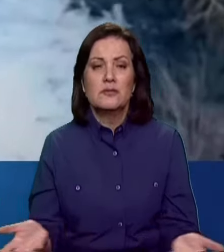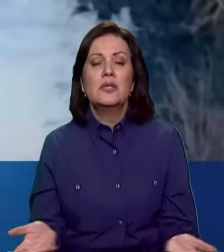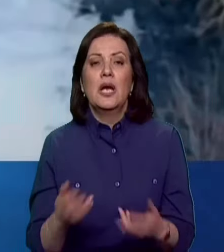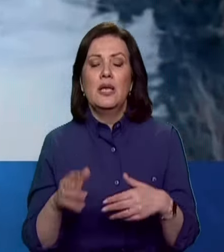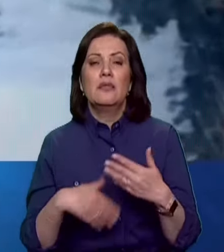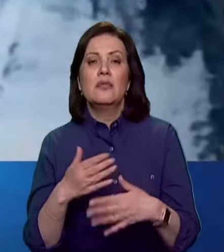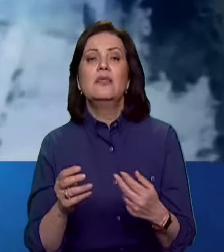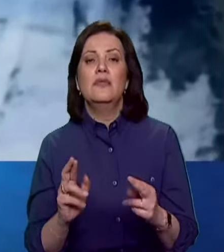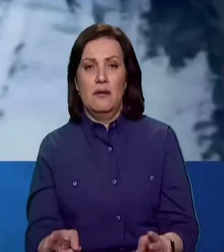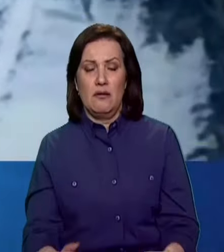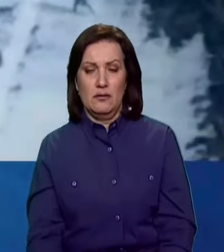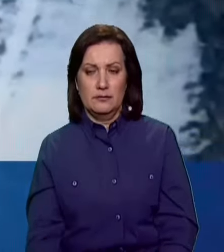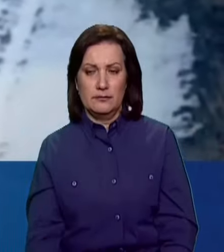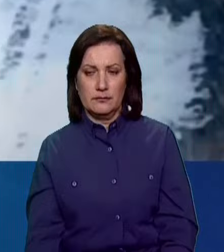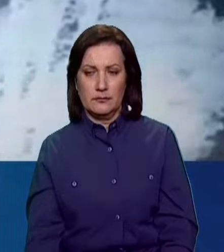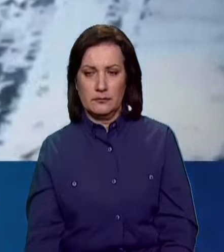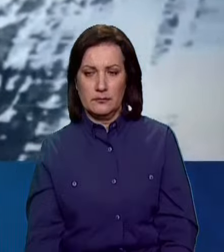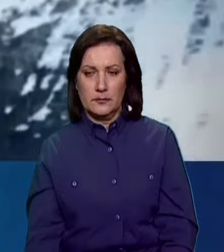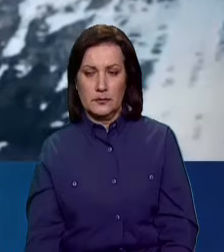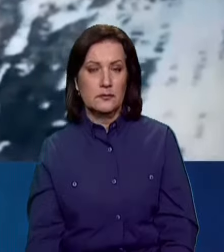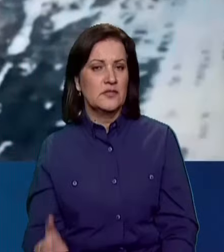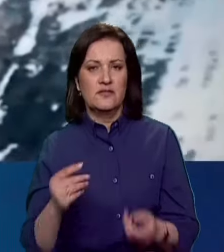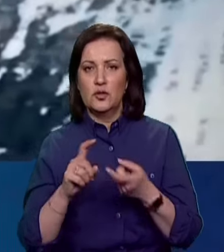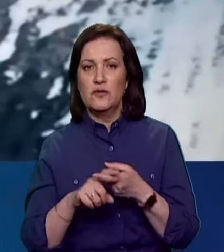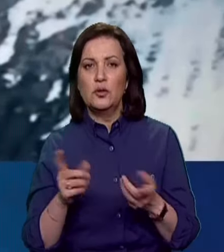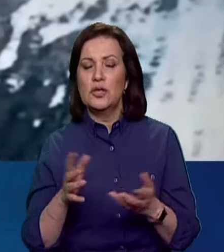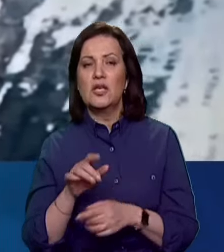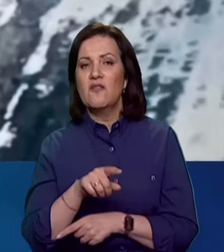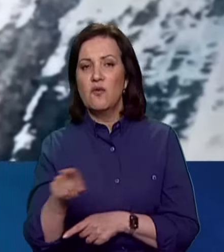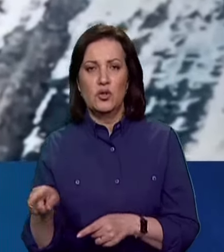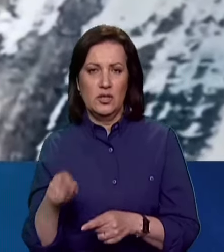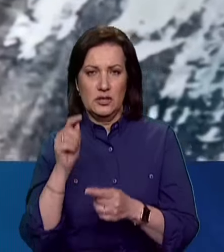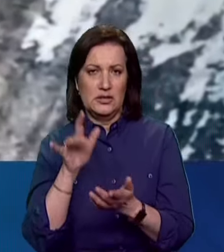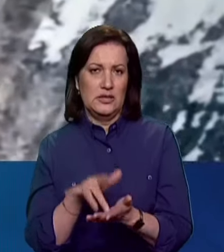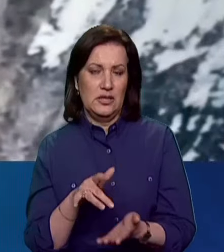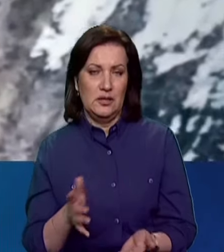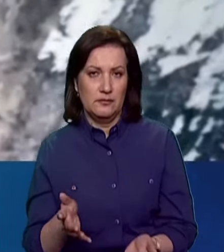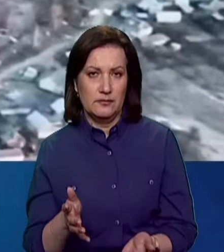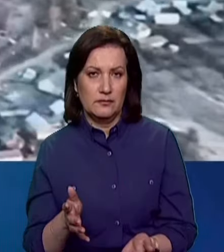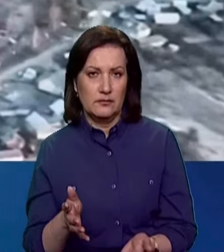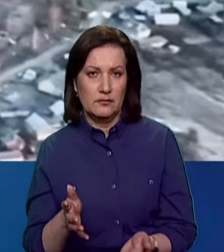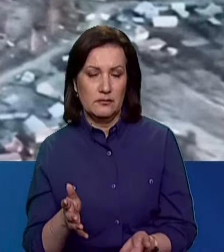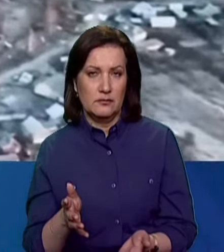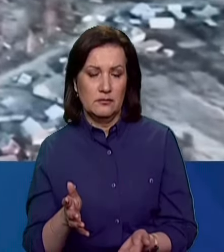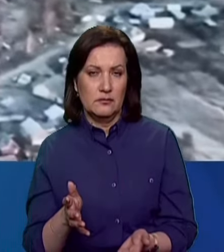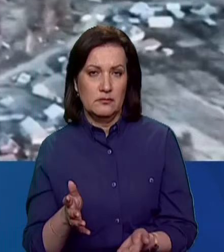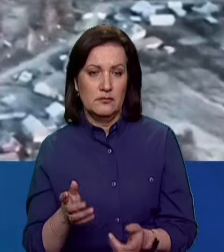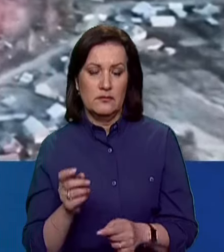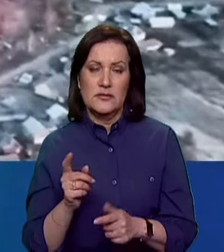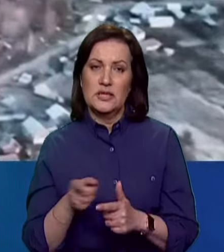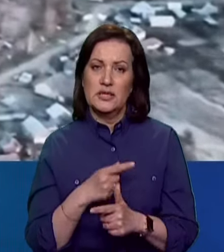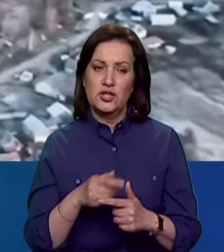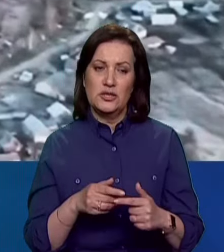як рухатись далі, от мені цікаво. Все залежить від того, які вони поставили перед собою завдання. Чи